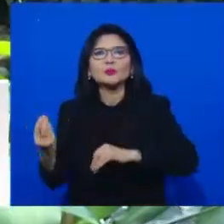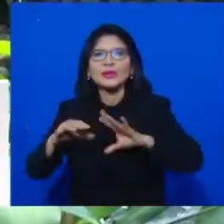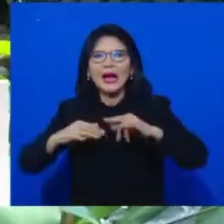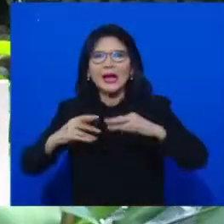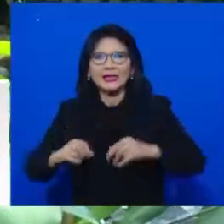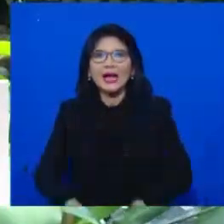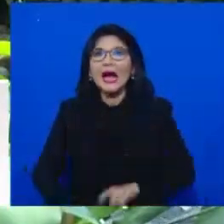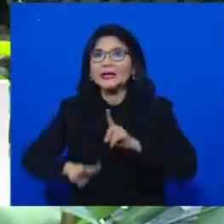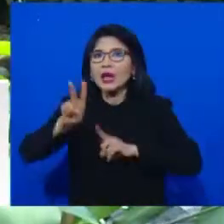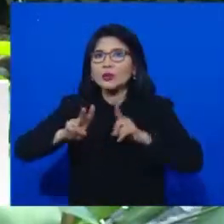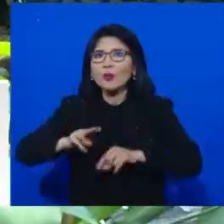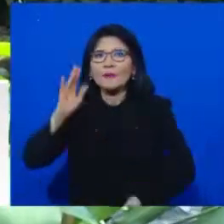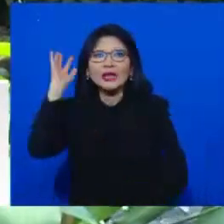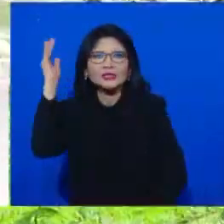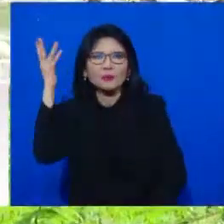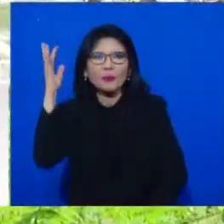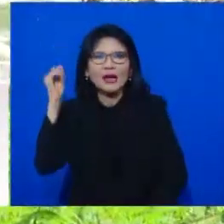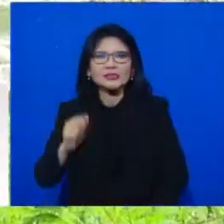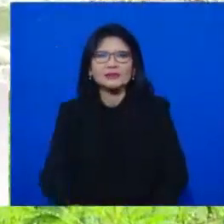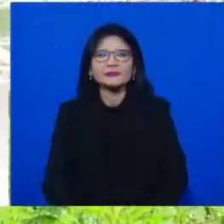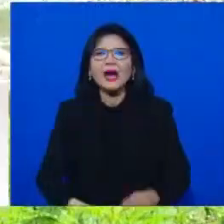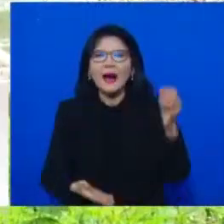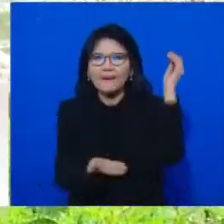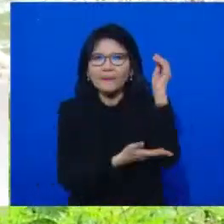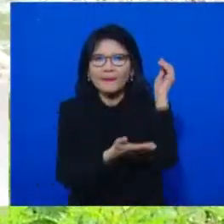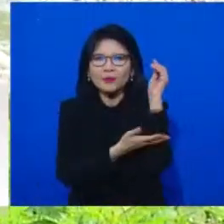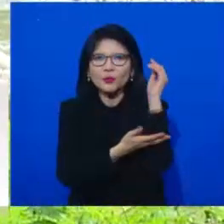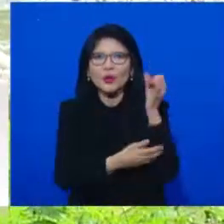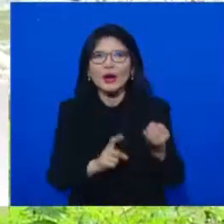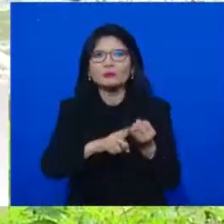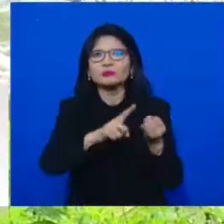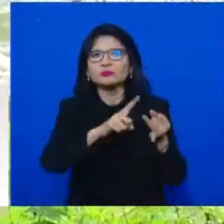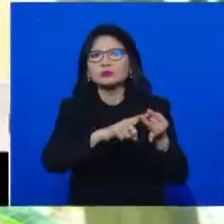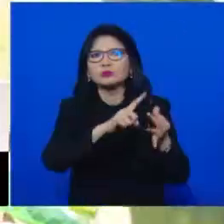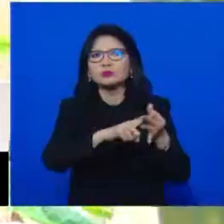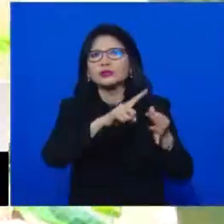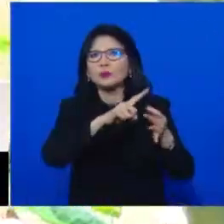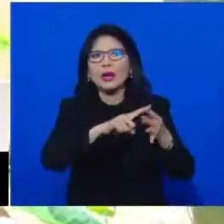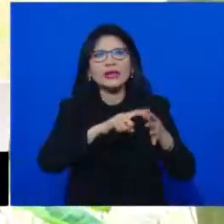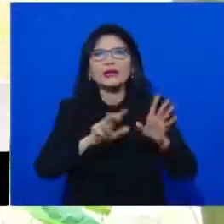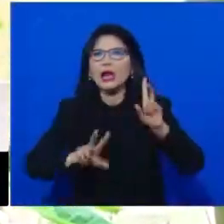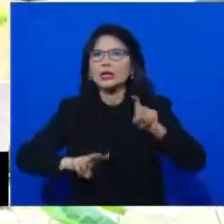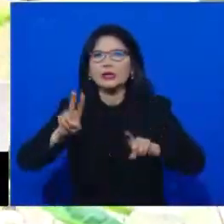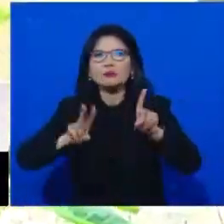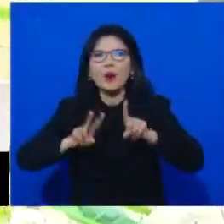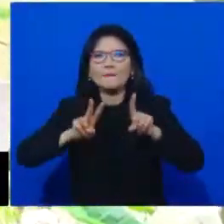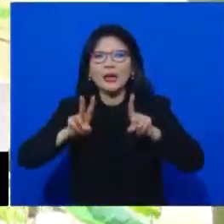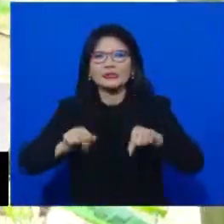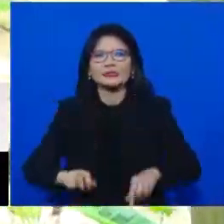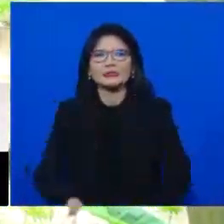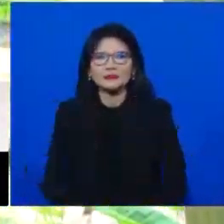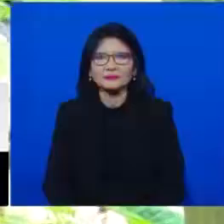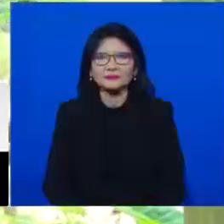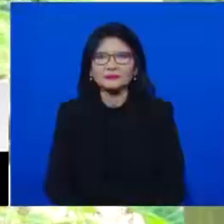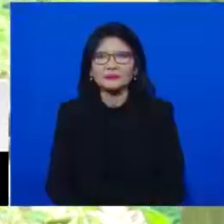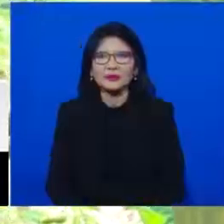12 jenis pohon bambu yang ditanam dan dibudidaya, seperti bambu haur, bambu tali, bambu cangkorah, bambu paku, bambu hitam, dan